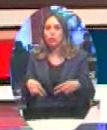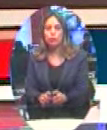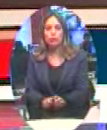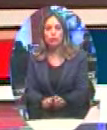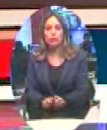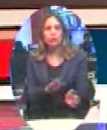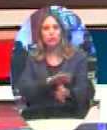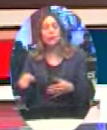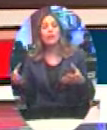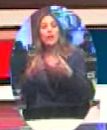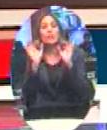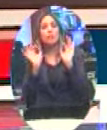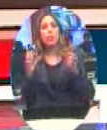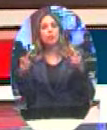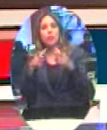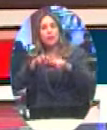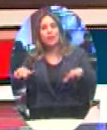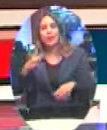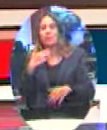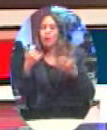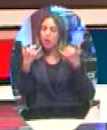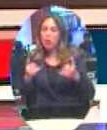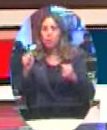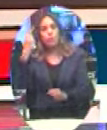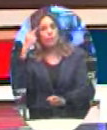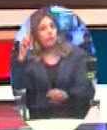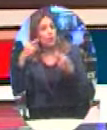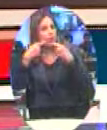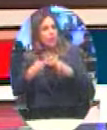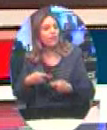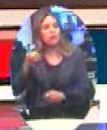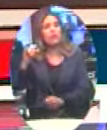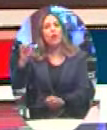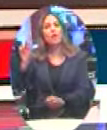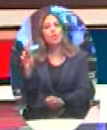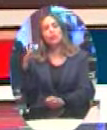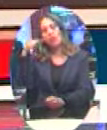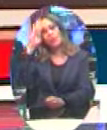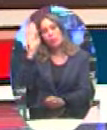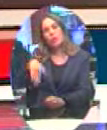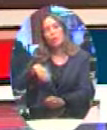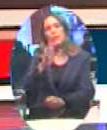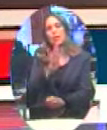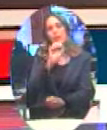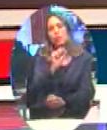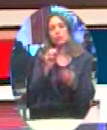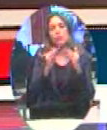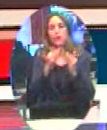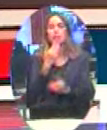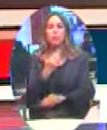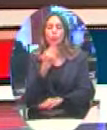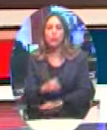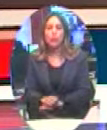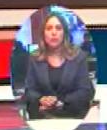כנס מיוחד של שדולת ארץ ישראל התקיים היום ביוזמתם של חברי הכנסת יואב קיש מהליכוד ובצלאל סמוטריץ' מהבית היהודי. הכנס